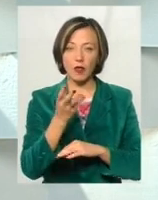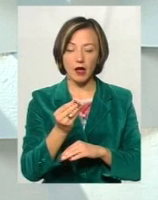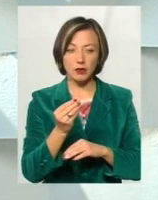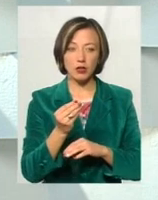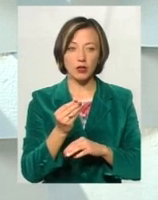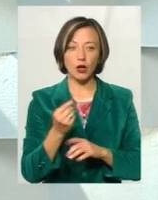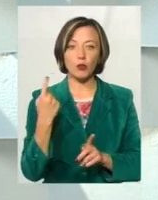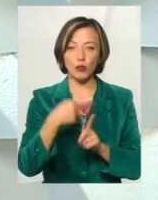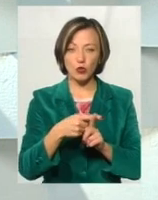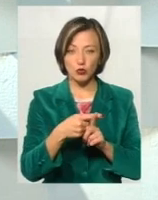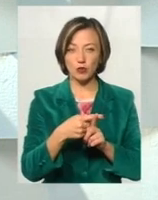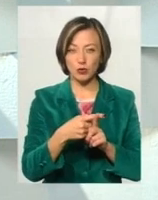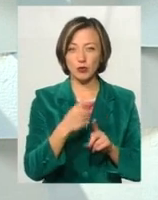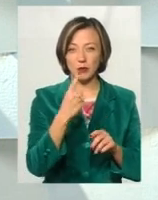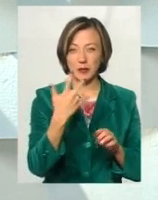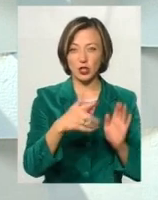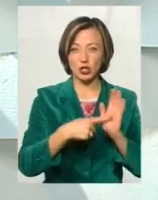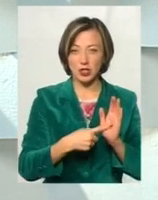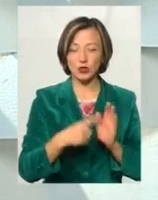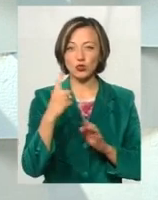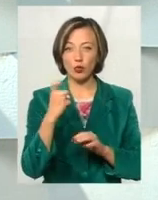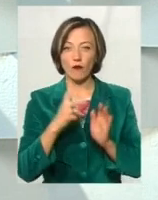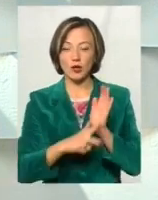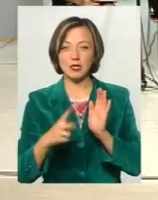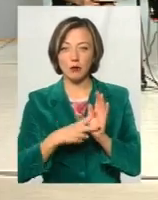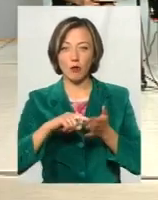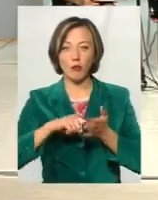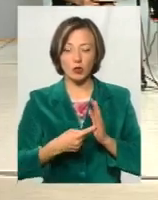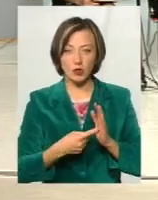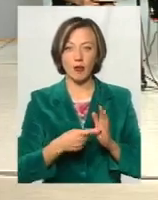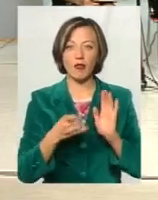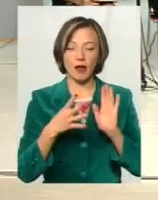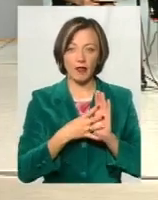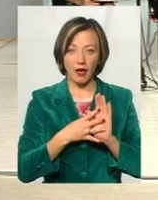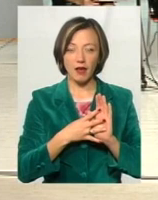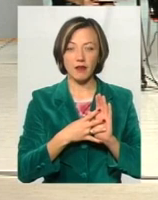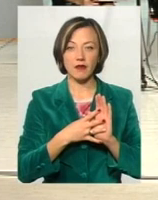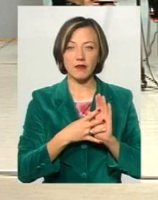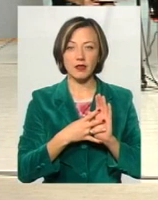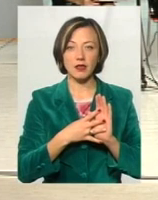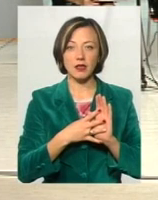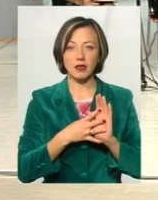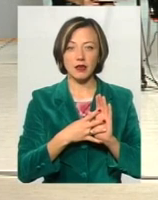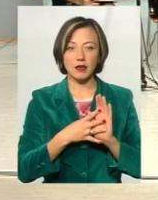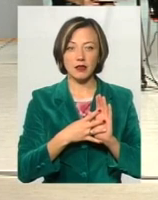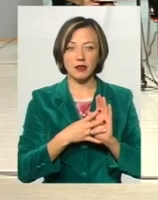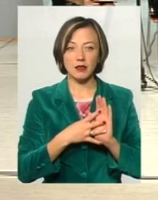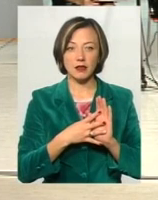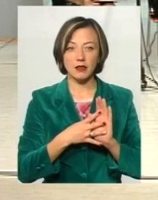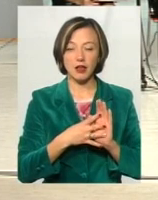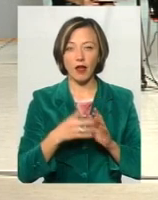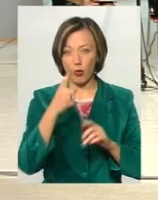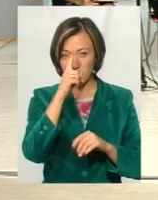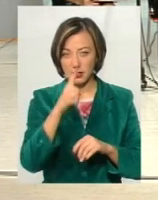Додати 56 плюс 187 і помножити, як говорить наш міський голова, на 9,5 тисяч гривень на